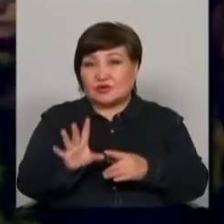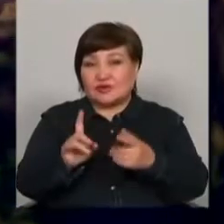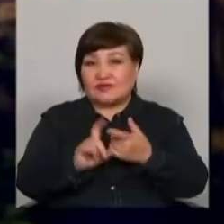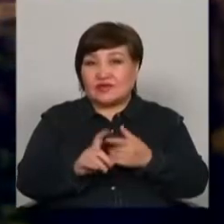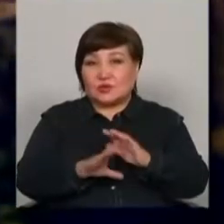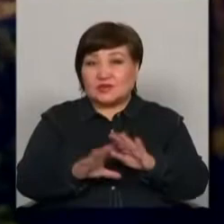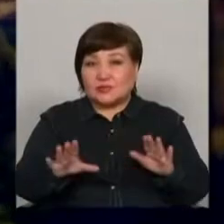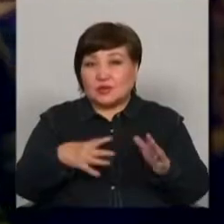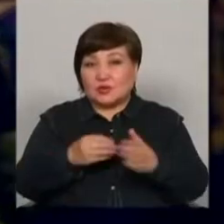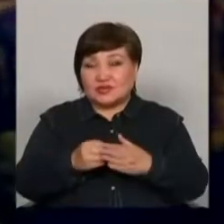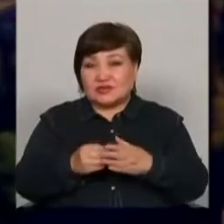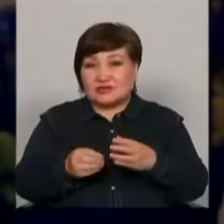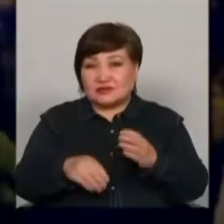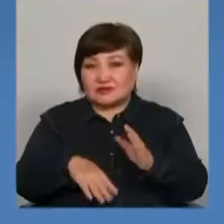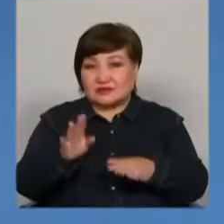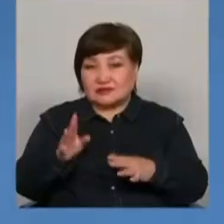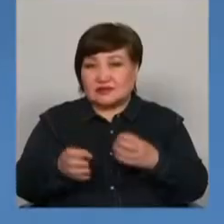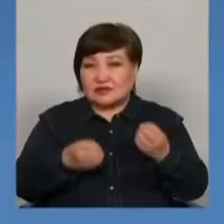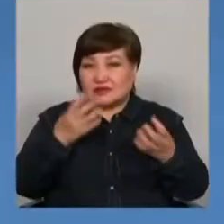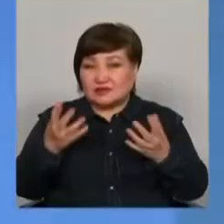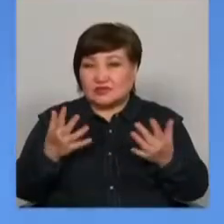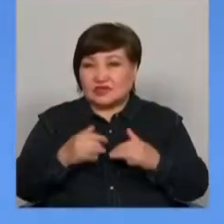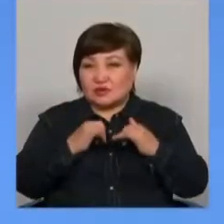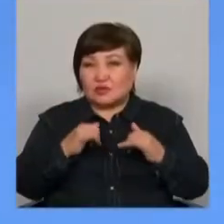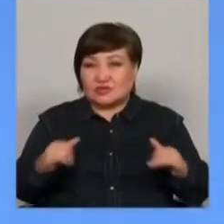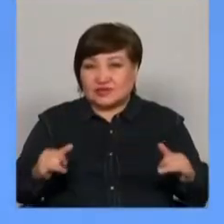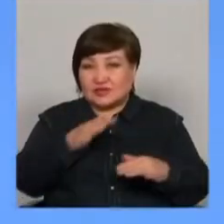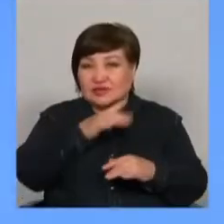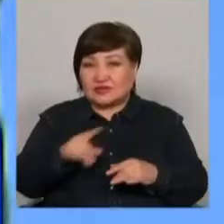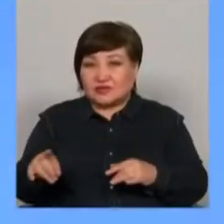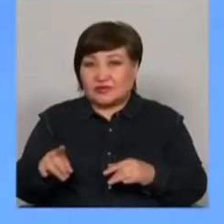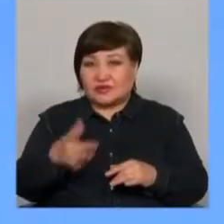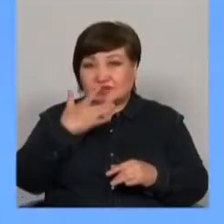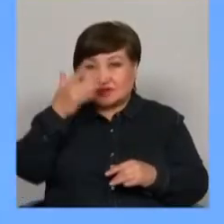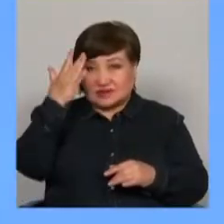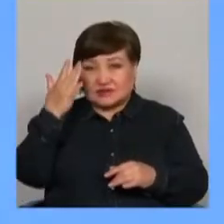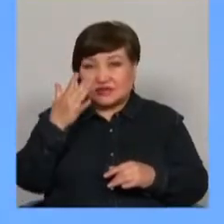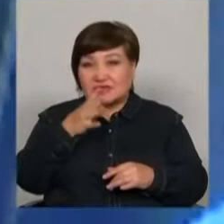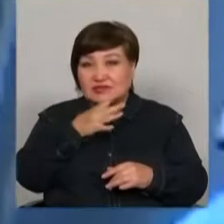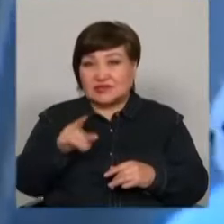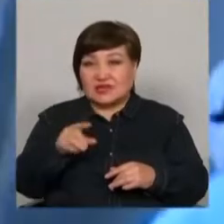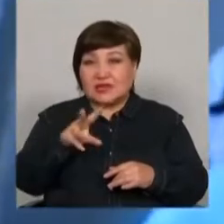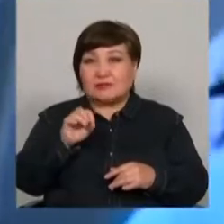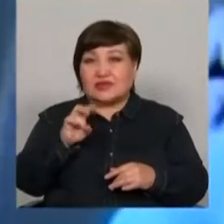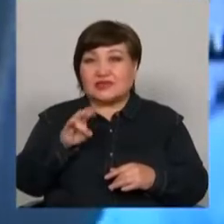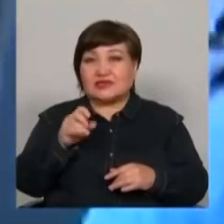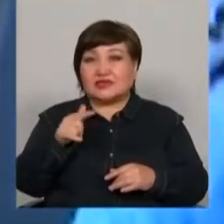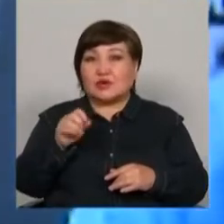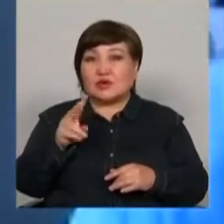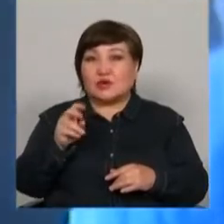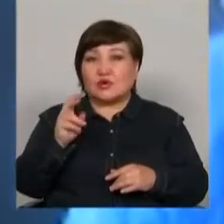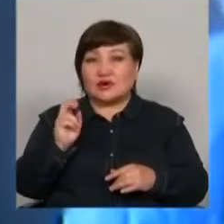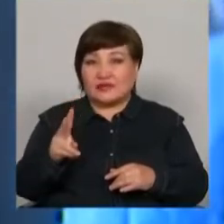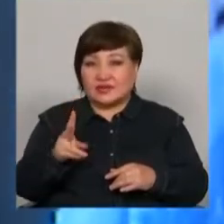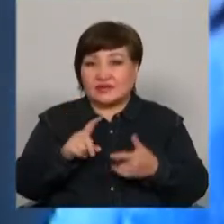өзінің өршитін кезі болады. Жыл сайын коронавирус келген бұрында жаздың кезінде менингококктық инфекция өршитін кезі болатындығын, одан